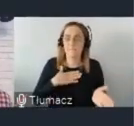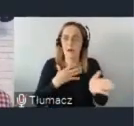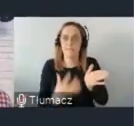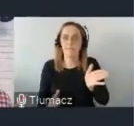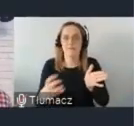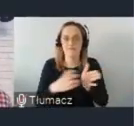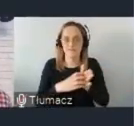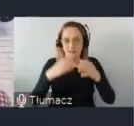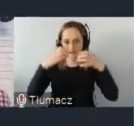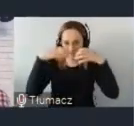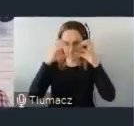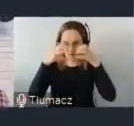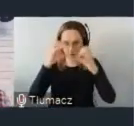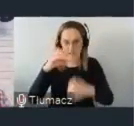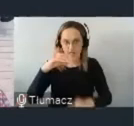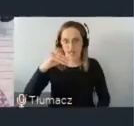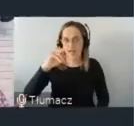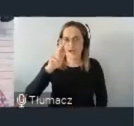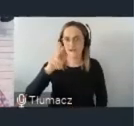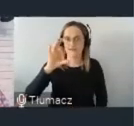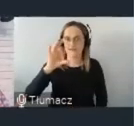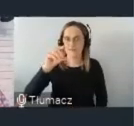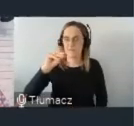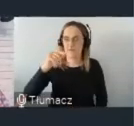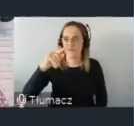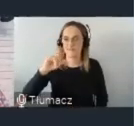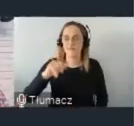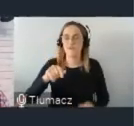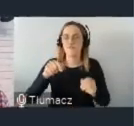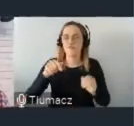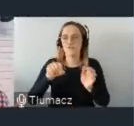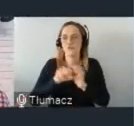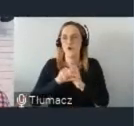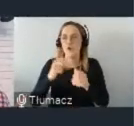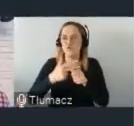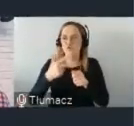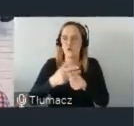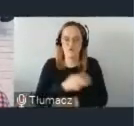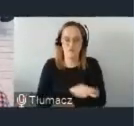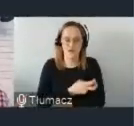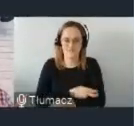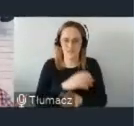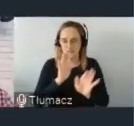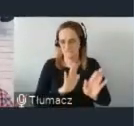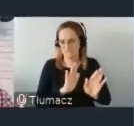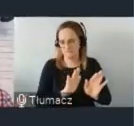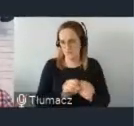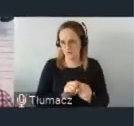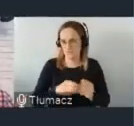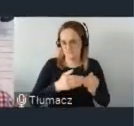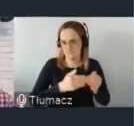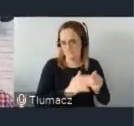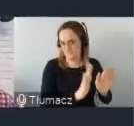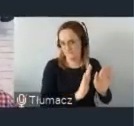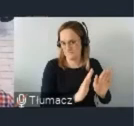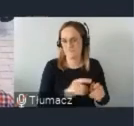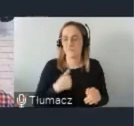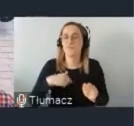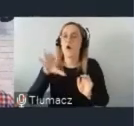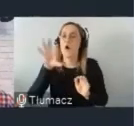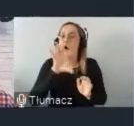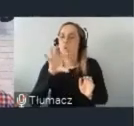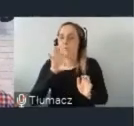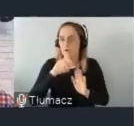Google Ekspedycje, która do 30 czerwca obecnego roku będzie w tej formie, jaka jest. Obejrzyjmy może